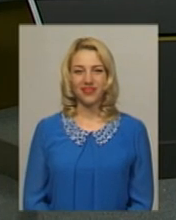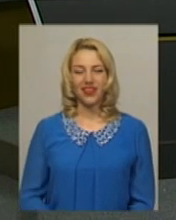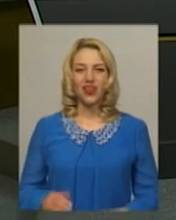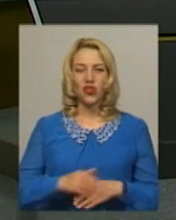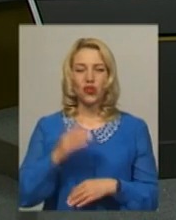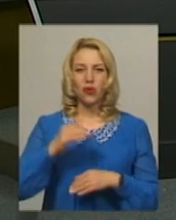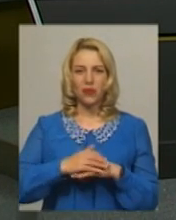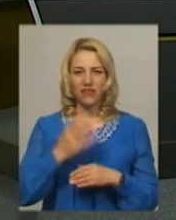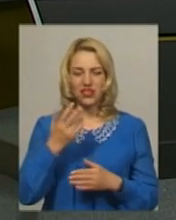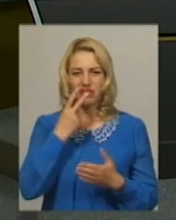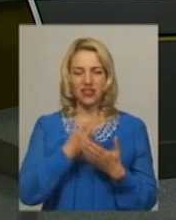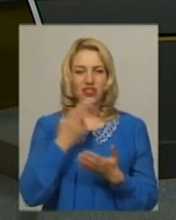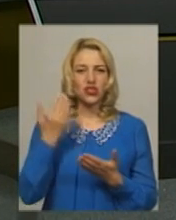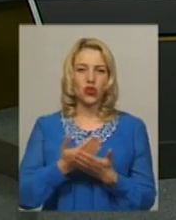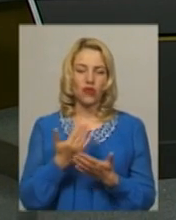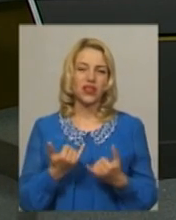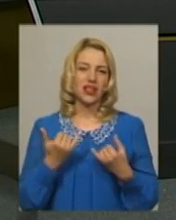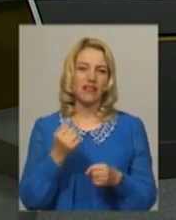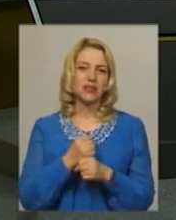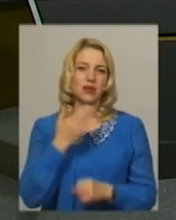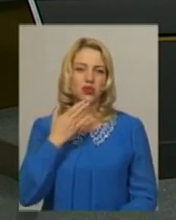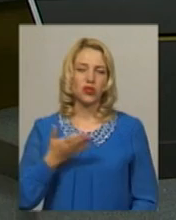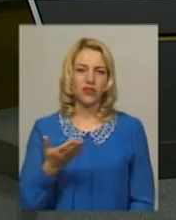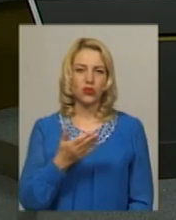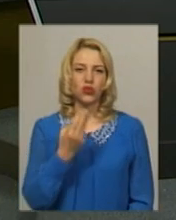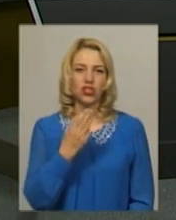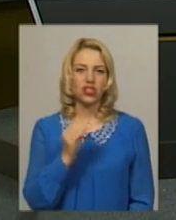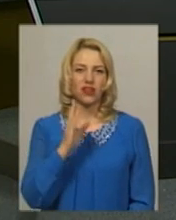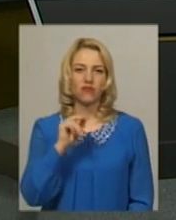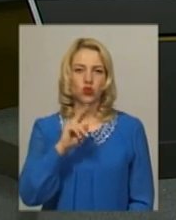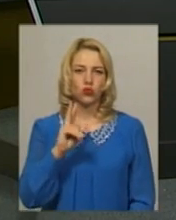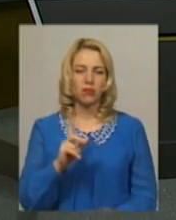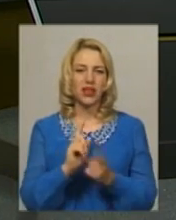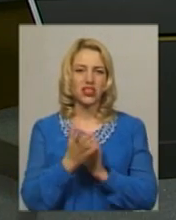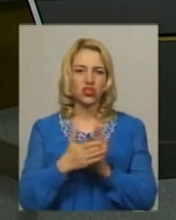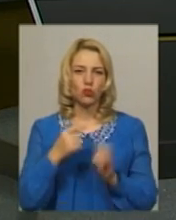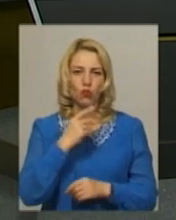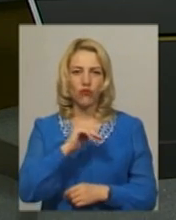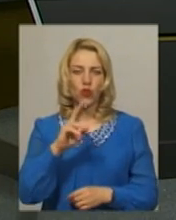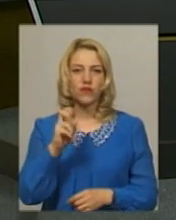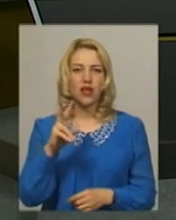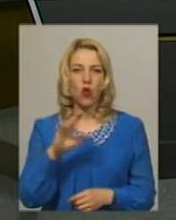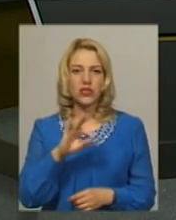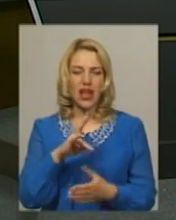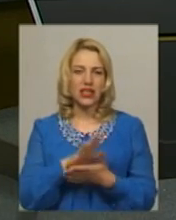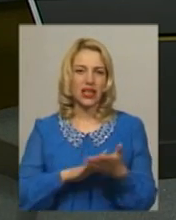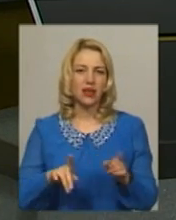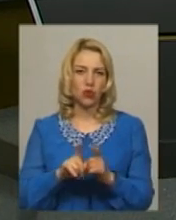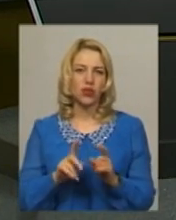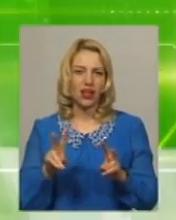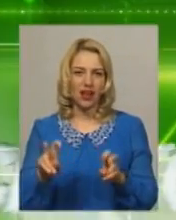Доброго вечора. Ви дивитесь новини. Для вас у студії працює ведуча Катерина Шевчук. На жестову мову перекладає Оксана Фіновська. Далі про